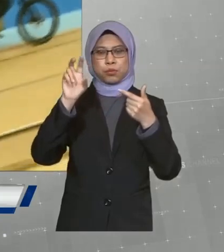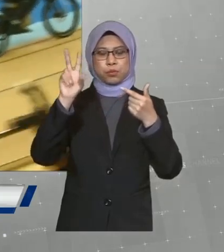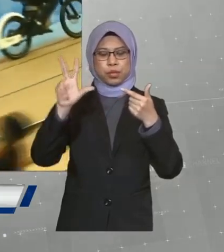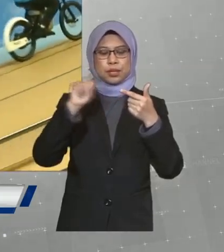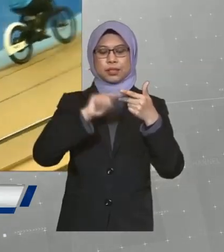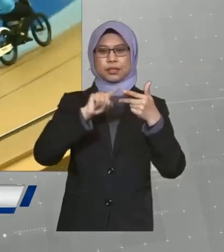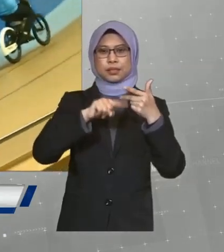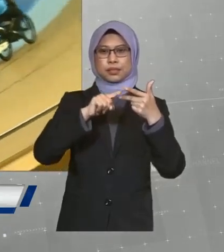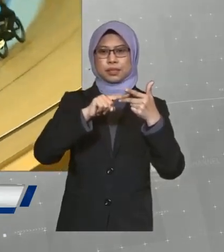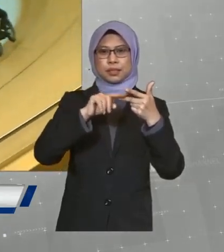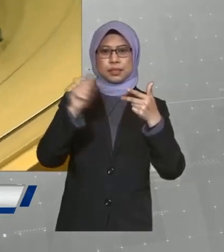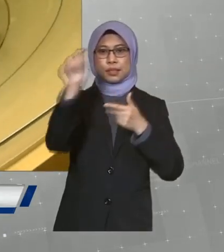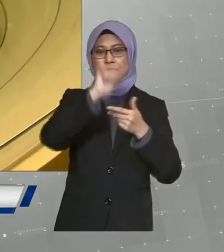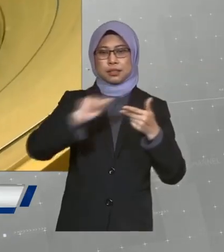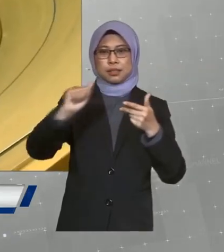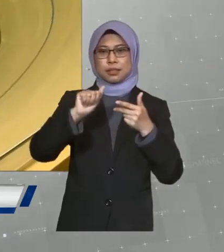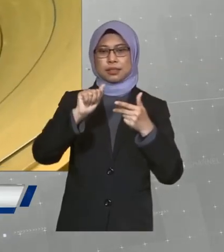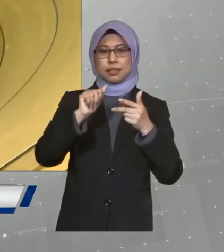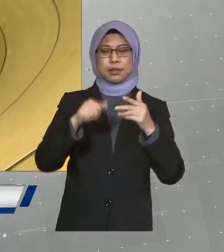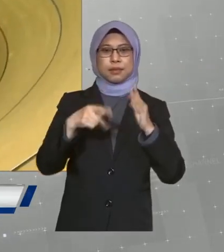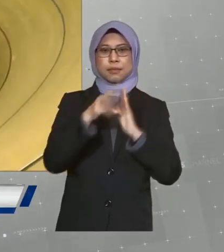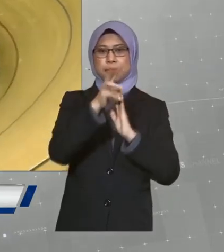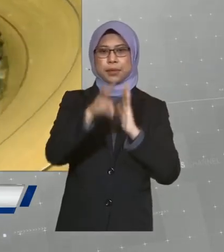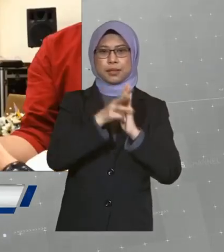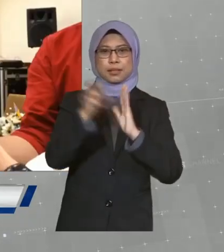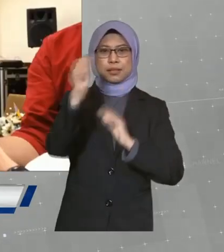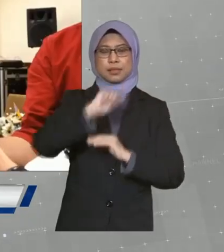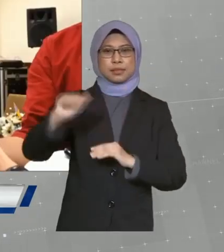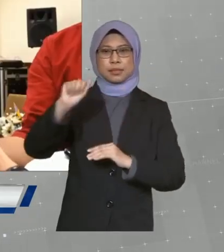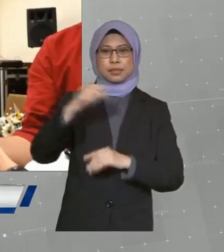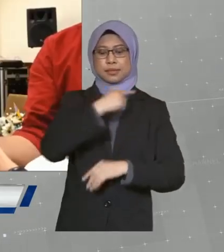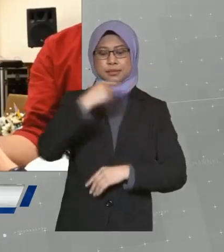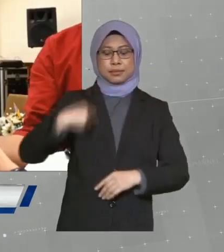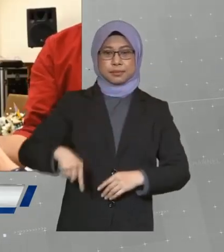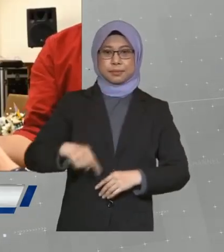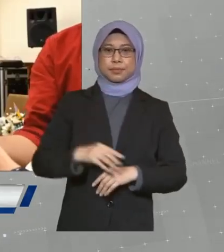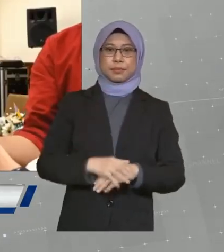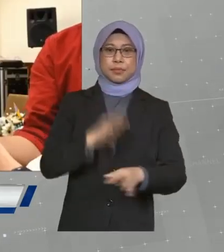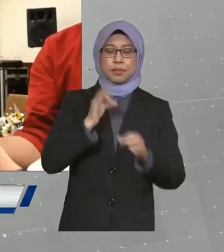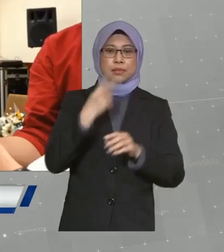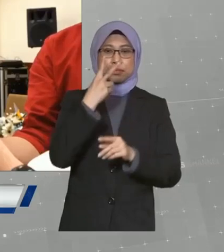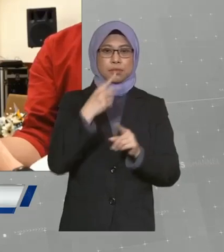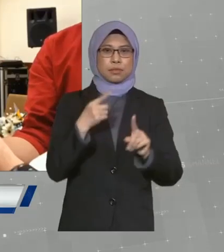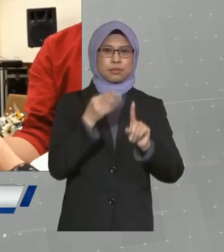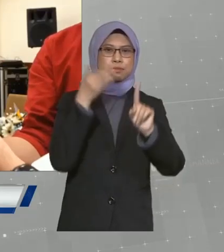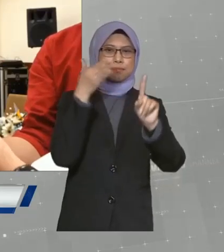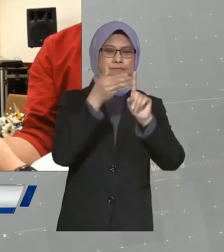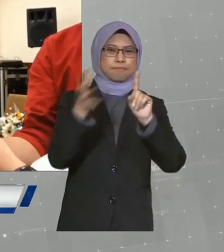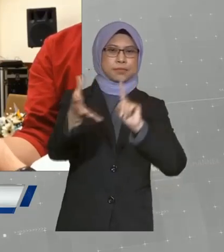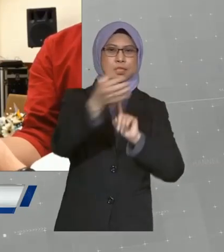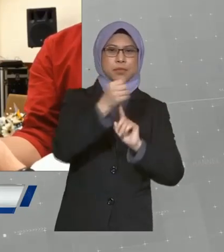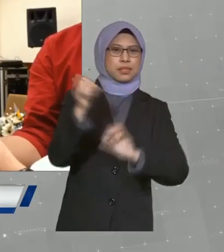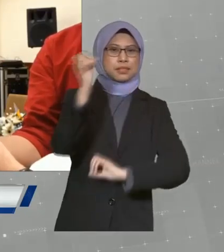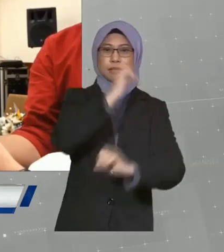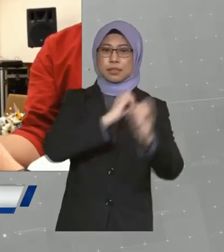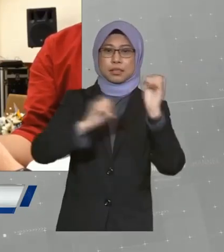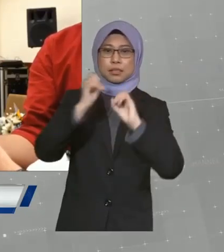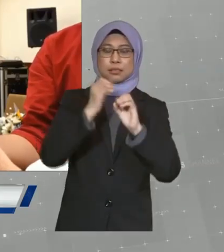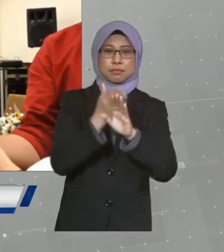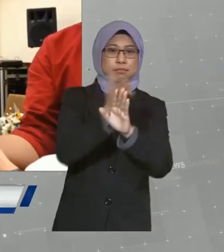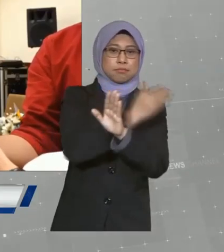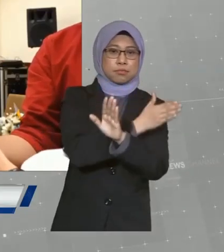dan Sukan Asia serta Sukan Para Asia di Hangzhou, China. Kalau kita cakap pasal pencapaian pun, kita tak ada pencapaian 10 tahun